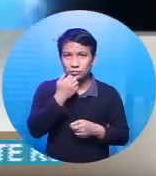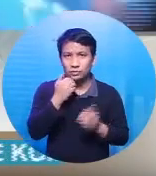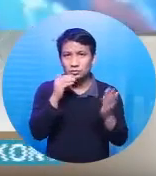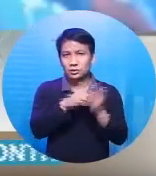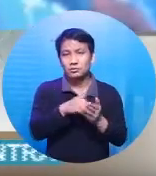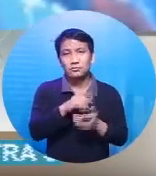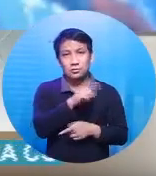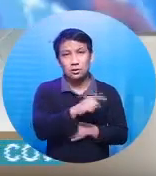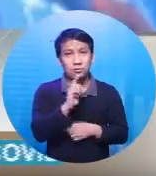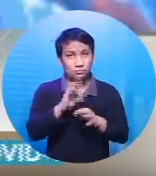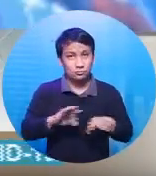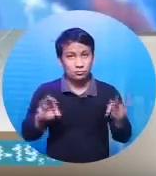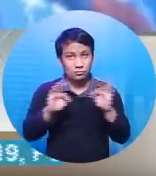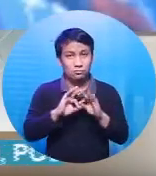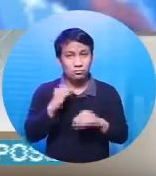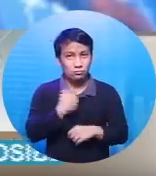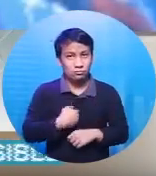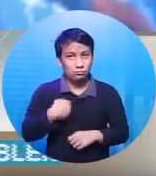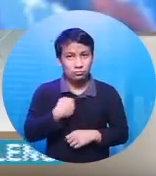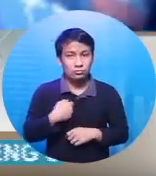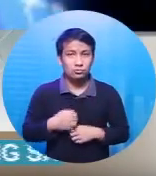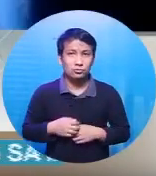have to apologize.